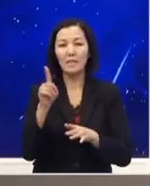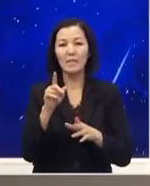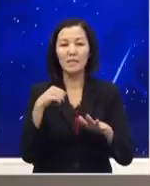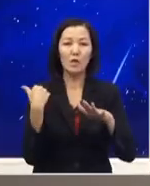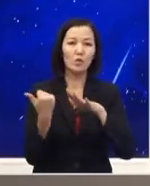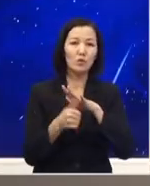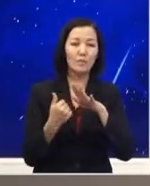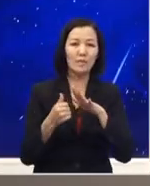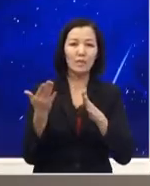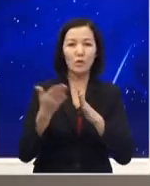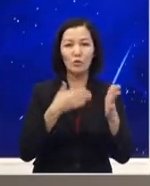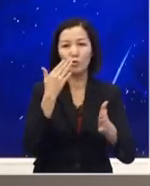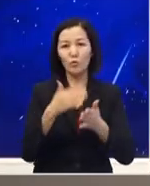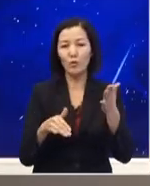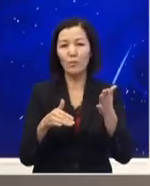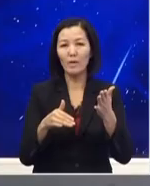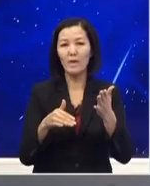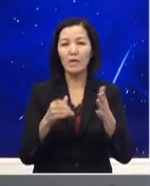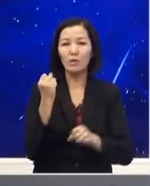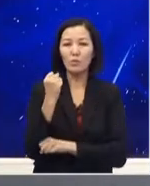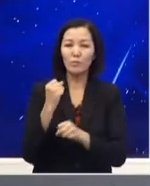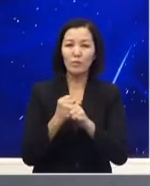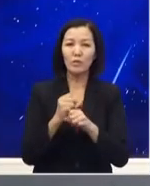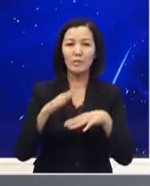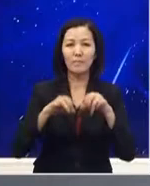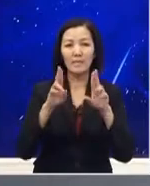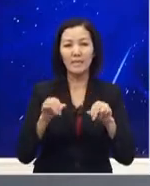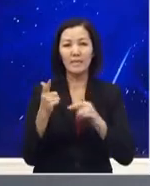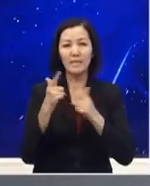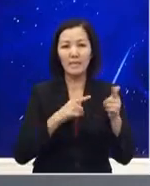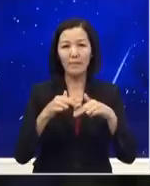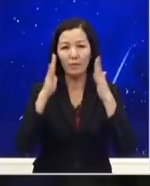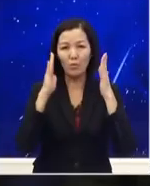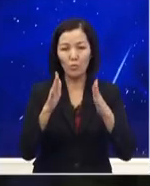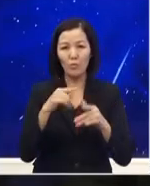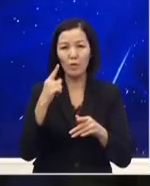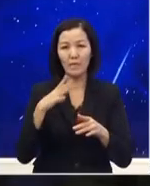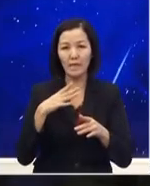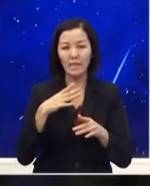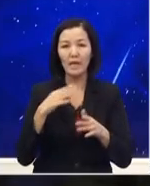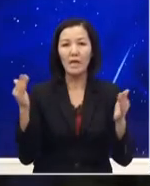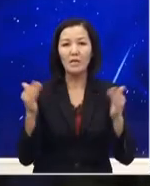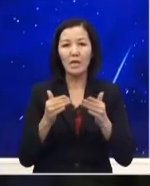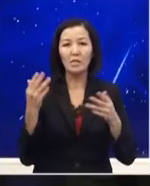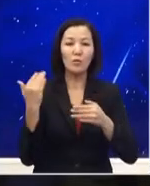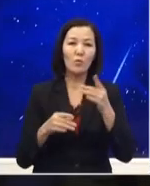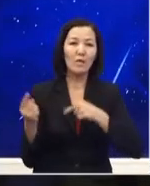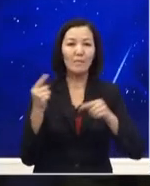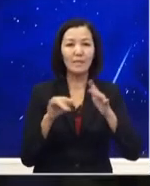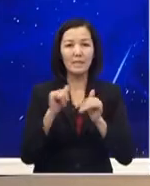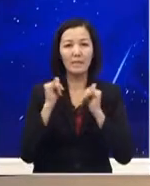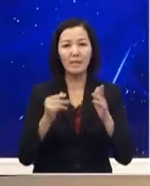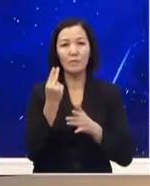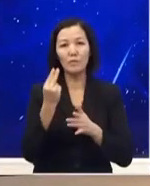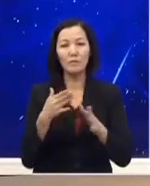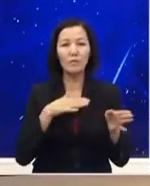жастар арасындағы жұмыссыздықты жойып, жұмысшы кадрлерді даярлауға баса көңіл бөлетінін айтты. Сондай-ақ шағын және орта